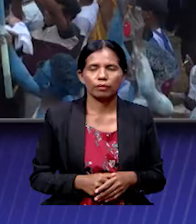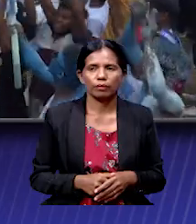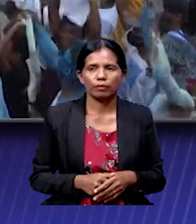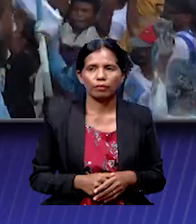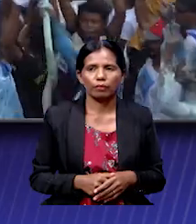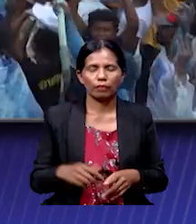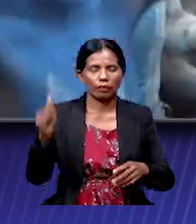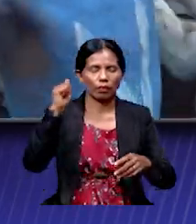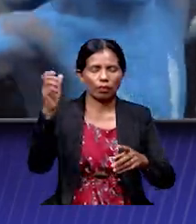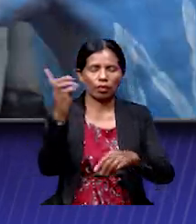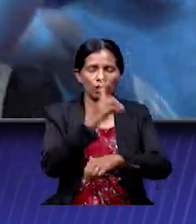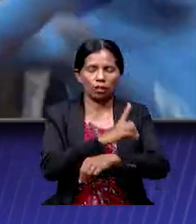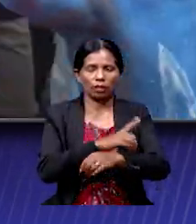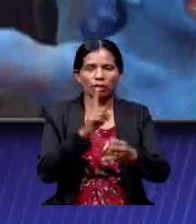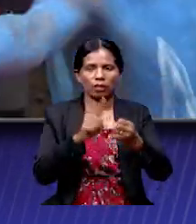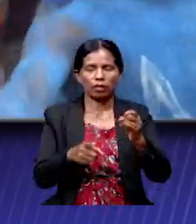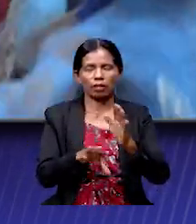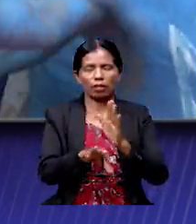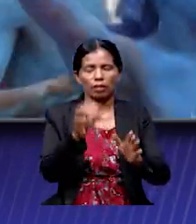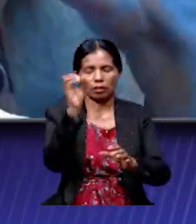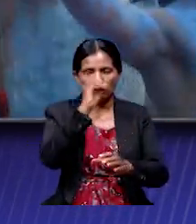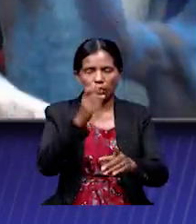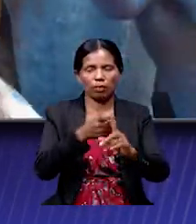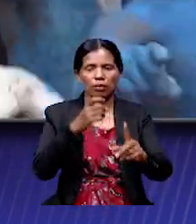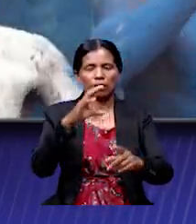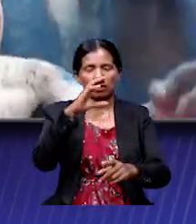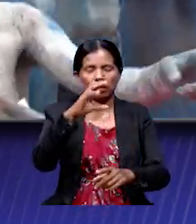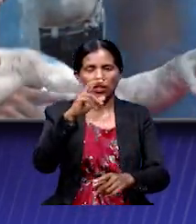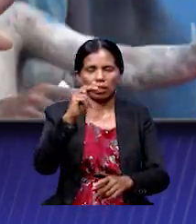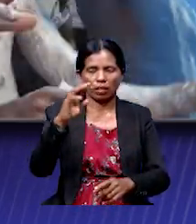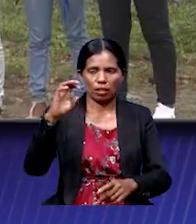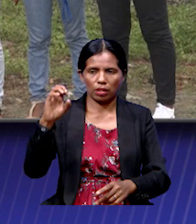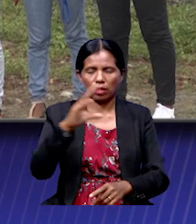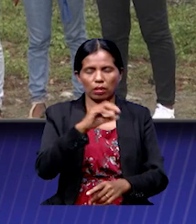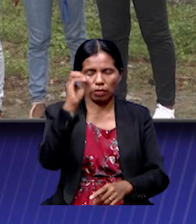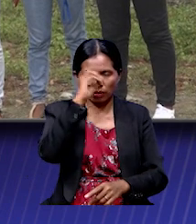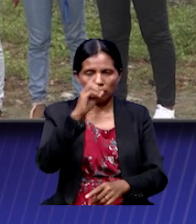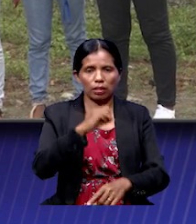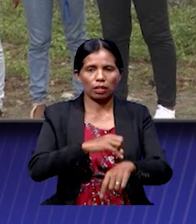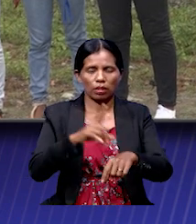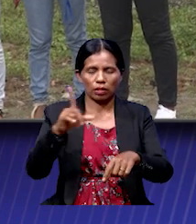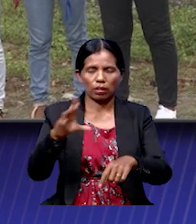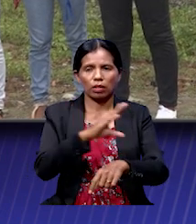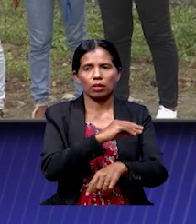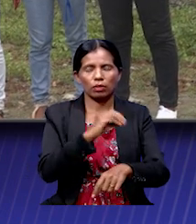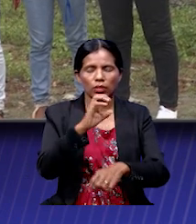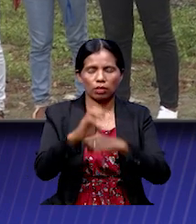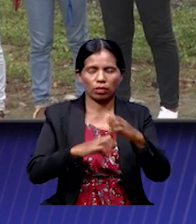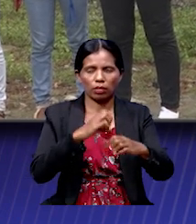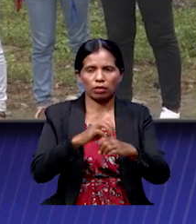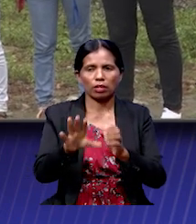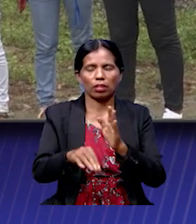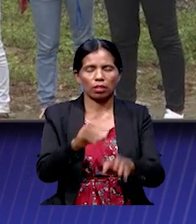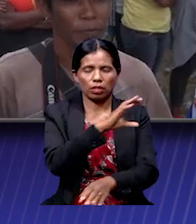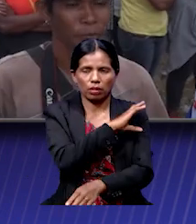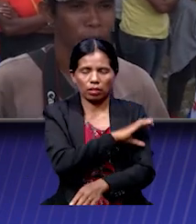Ia kampanye lauran da ikus ne hetan observasaun husi komisaun nasional elisaun observador internasional husi Union Europea no hetan